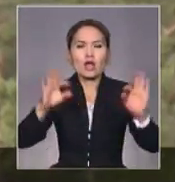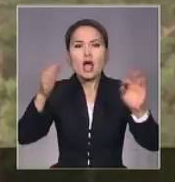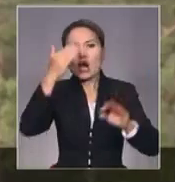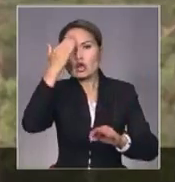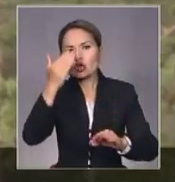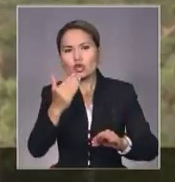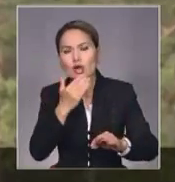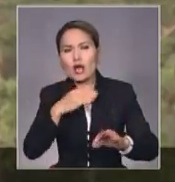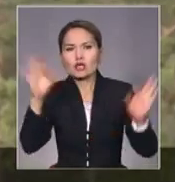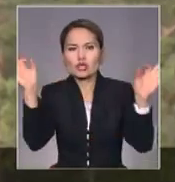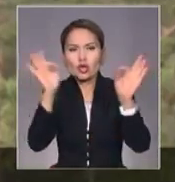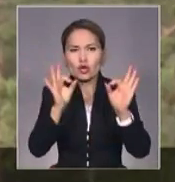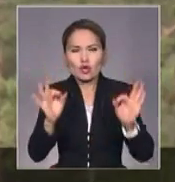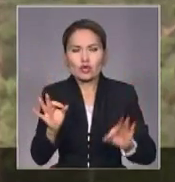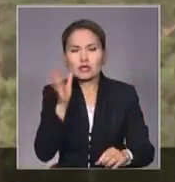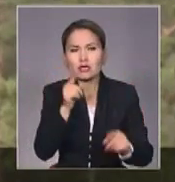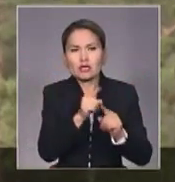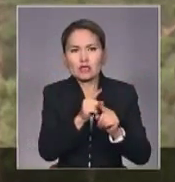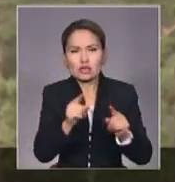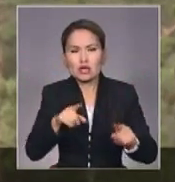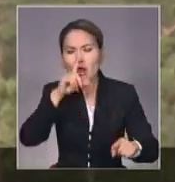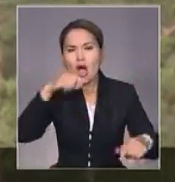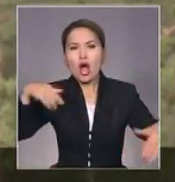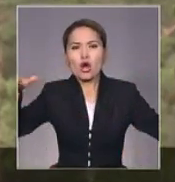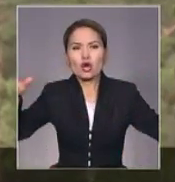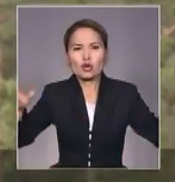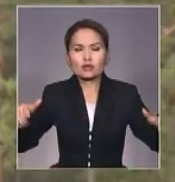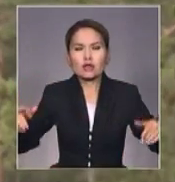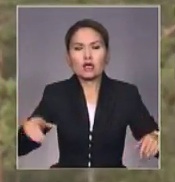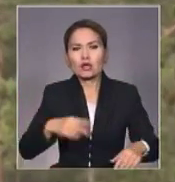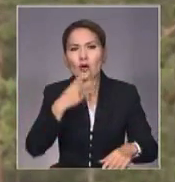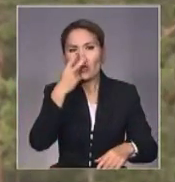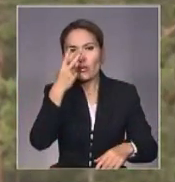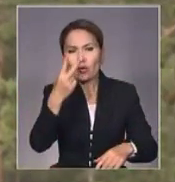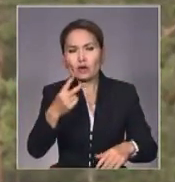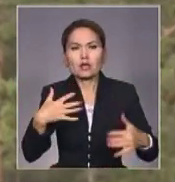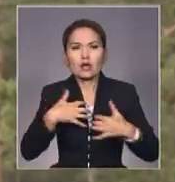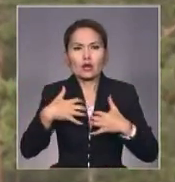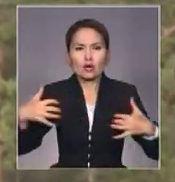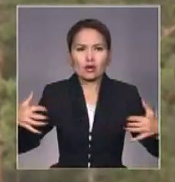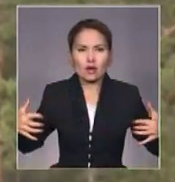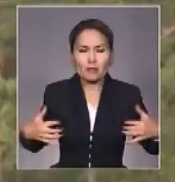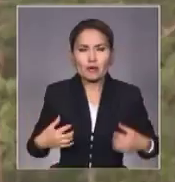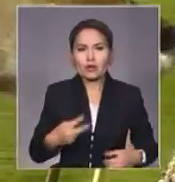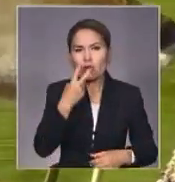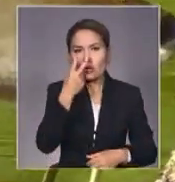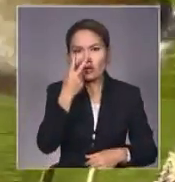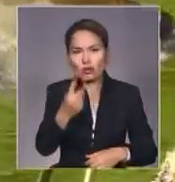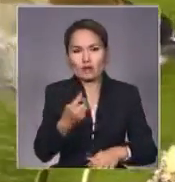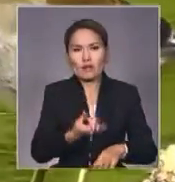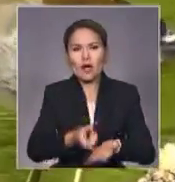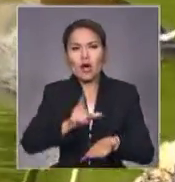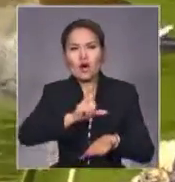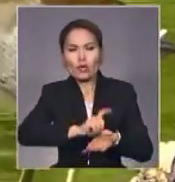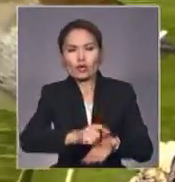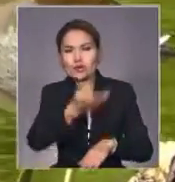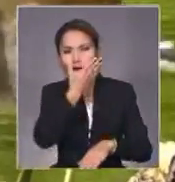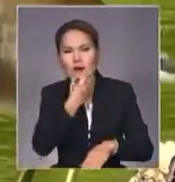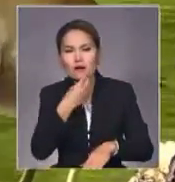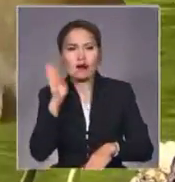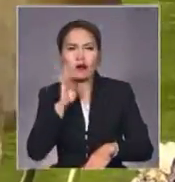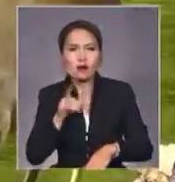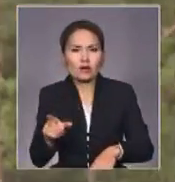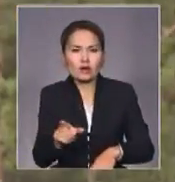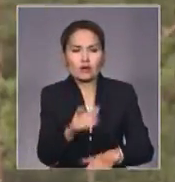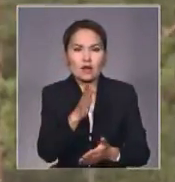болмаған, кездеспеген небір құстардың осы жерден ұшып өтіп, осы біздің кіші ақсуат, үлкен ақсуат көлдерінде кездесетін құстар,